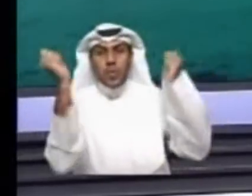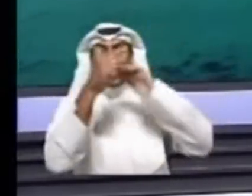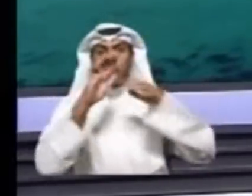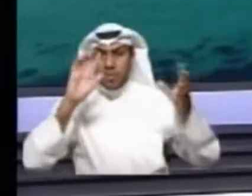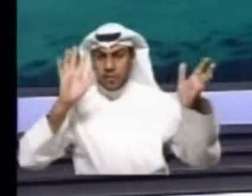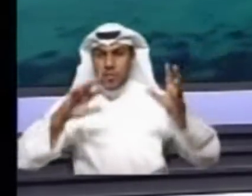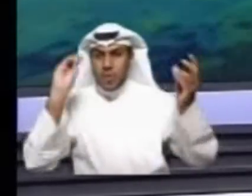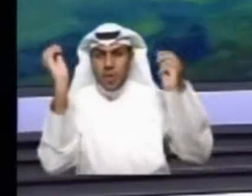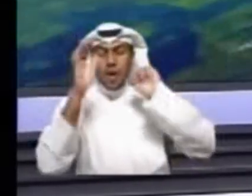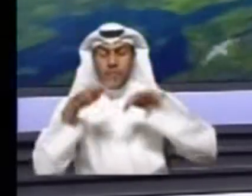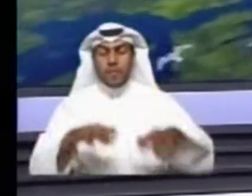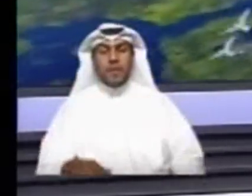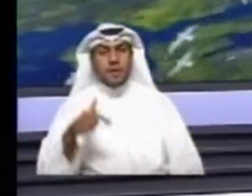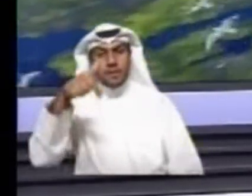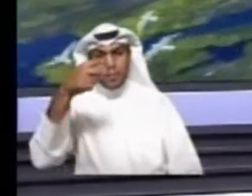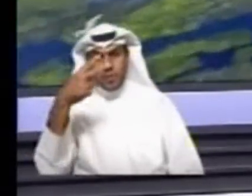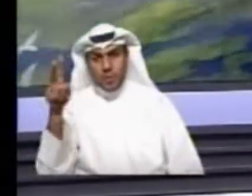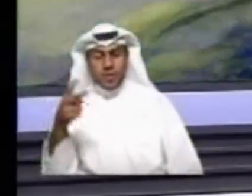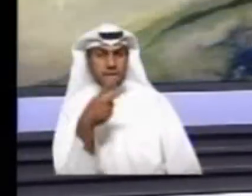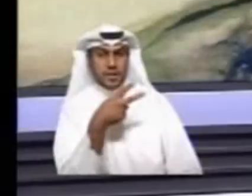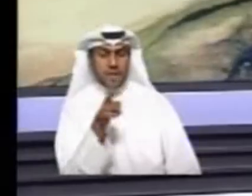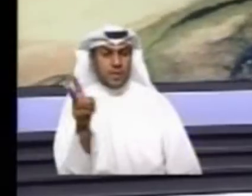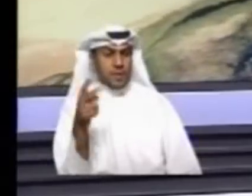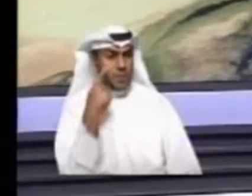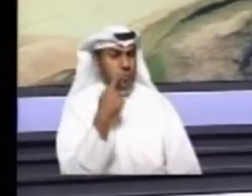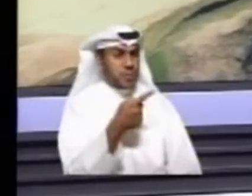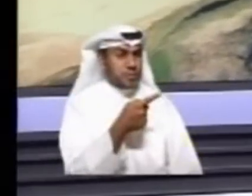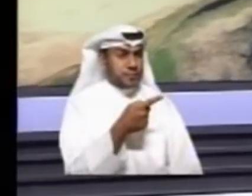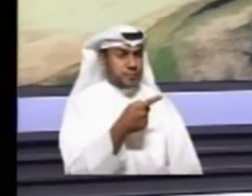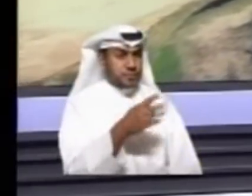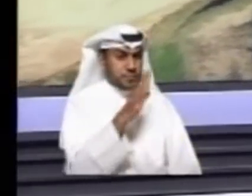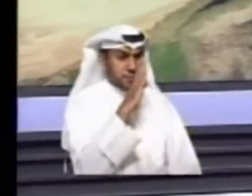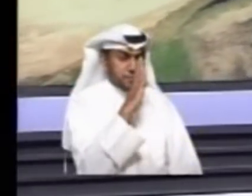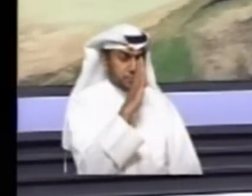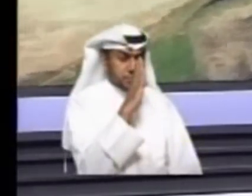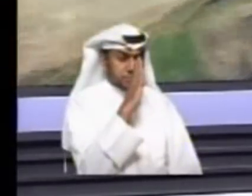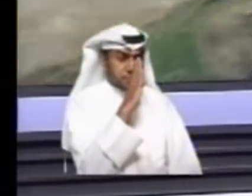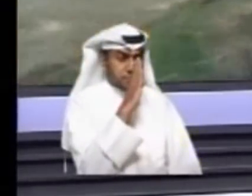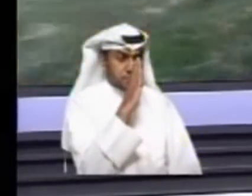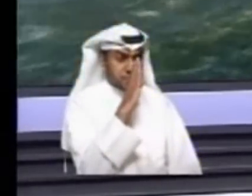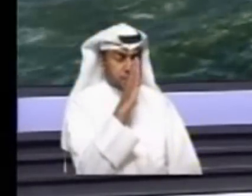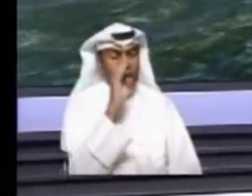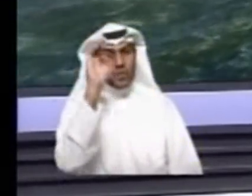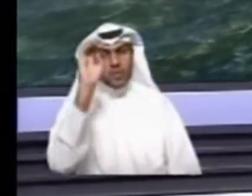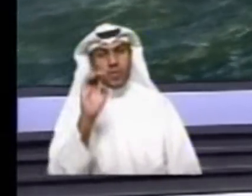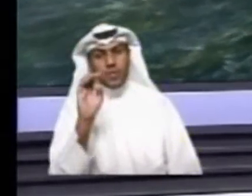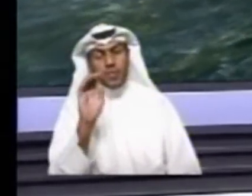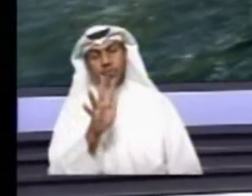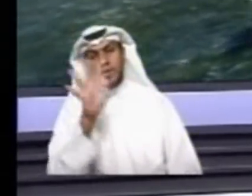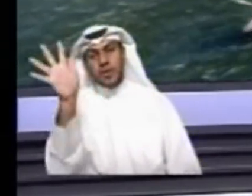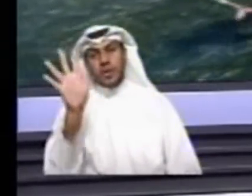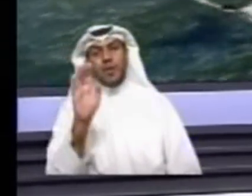بعض المناطق العظمى 26 والصغرى 20 درجه مئويه في يوم الاثنين الهواء راح يكون جنوبي شرقي الى جنوبي غربي